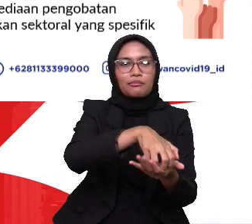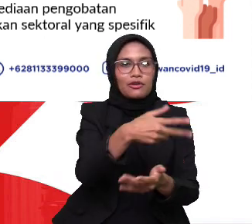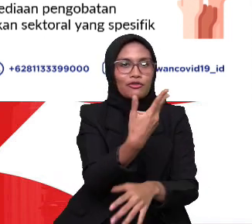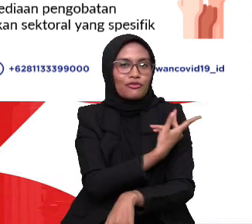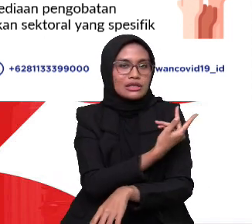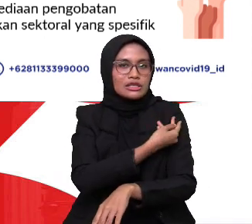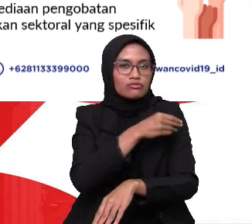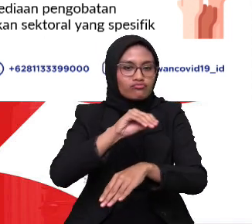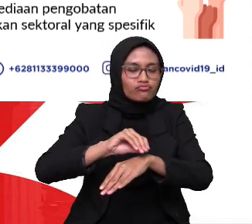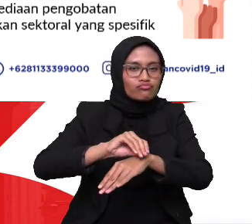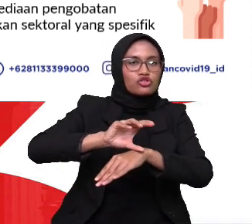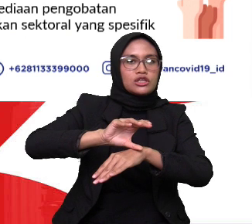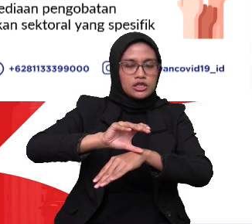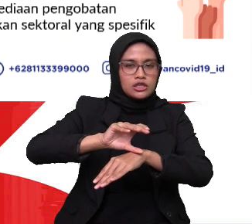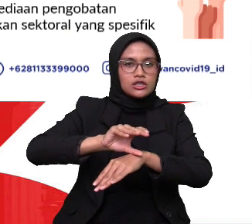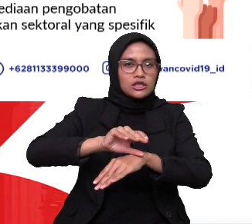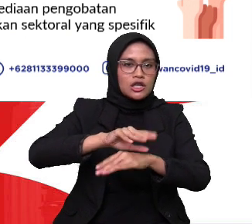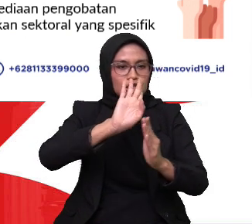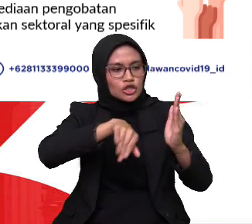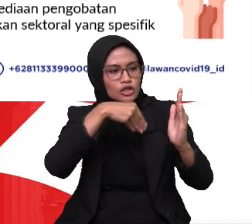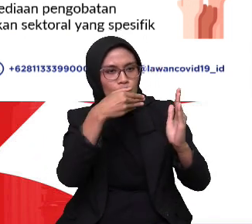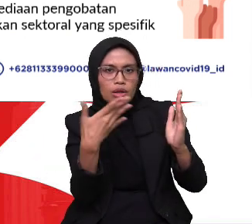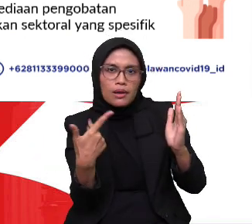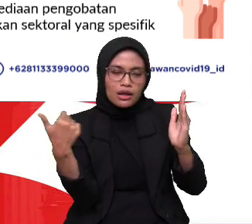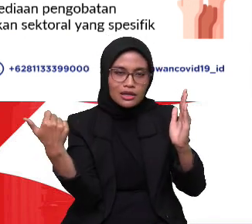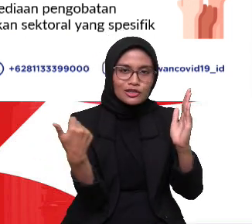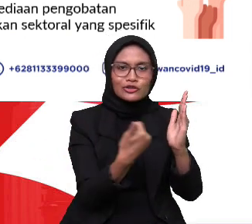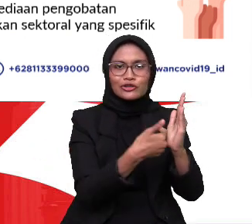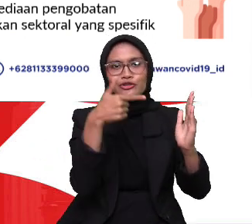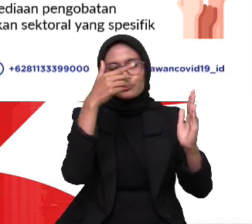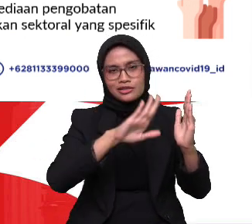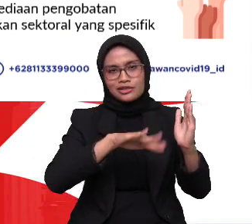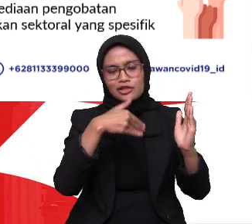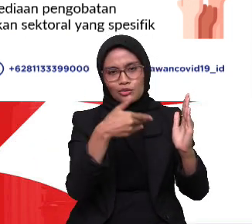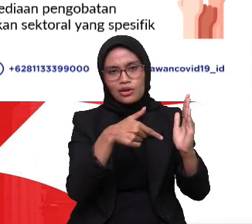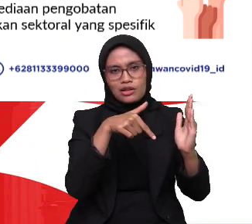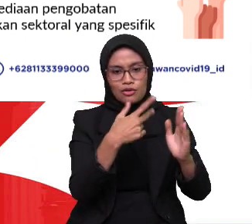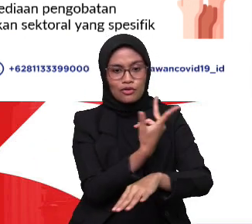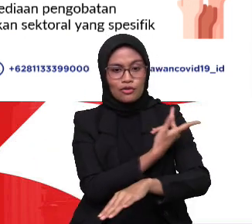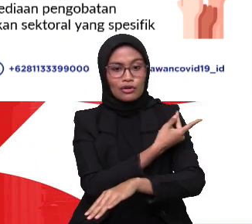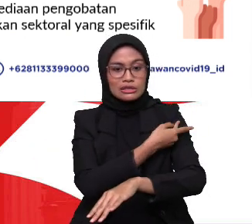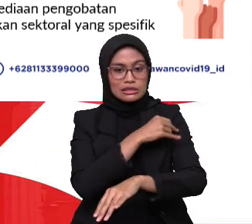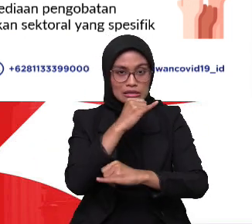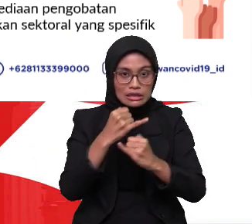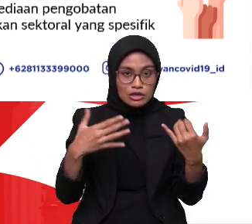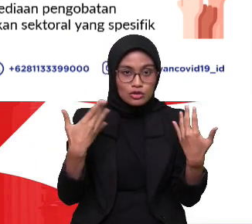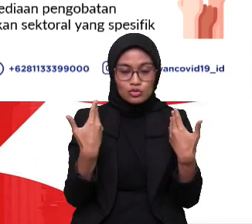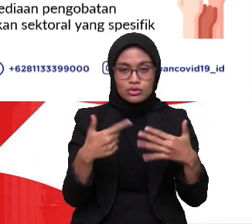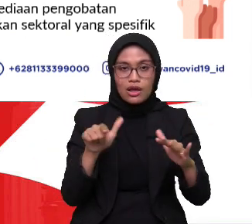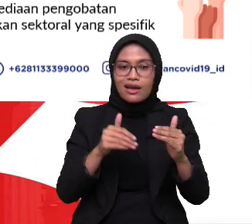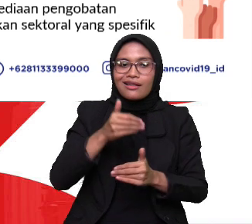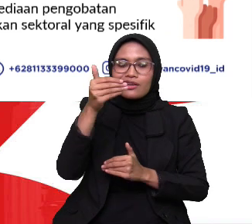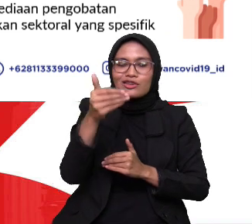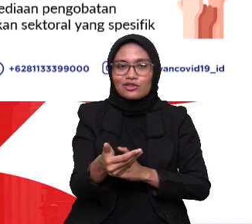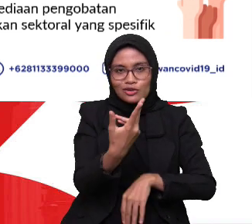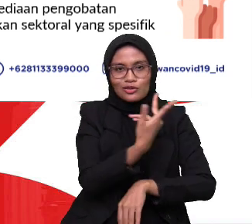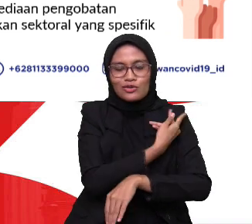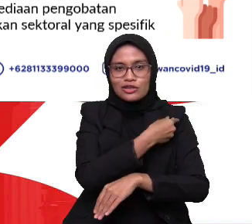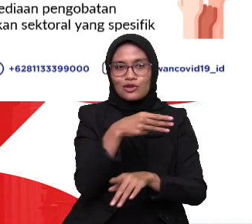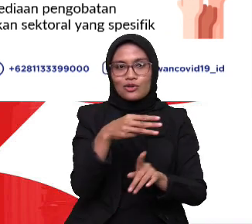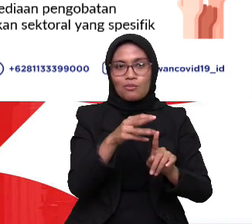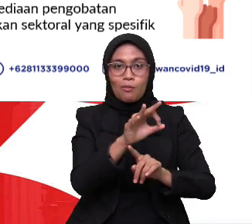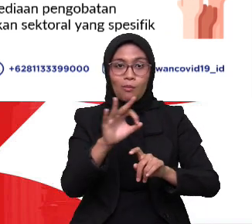diffuser sesuai jadwal yang telah ditetapkan sejak penyuntikan vaksin terakhir karena target kita adalah pemenuhan